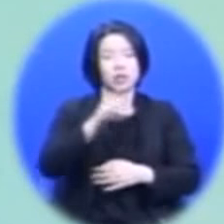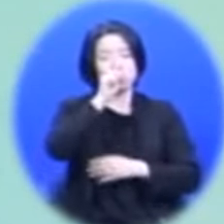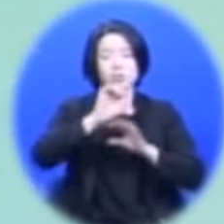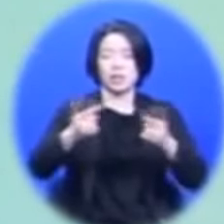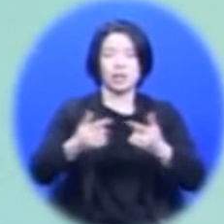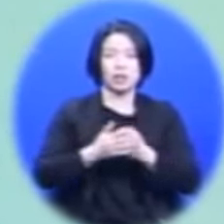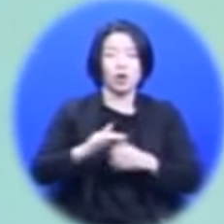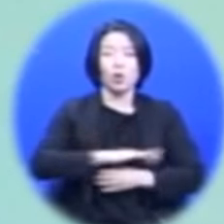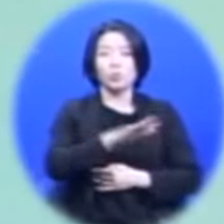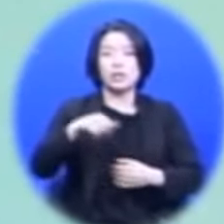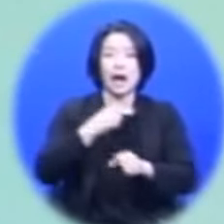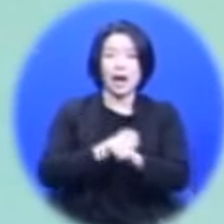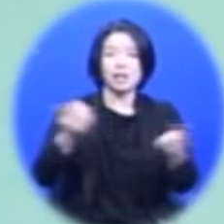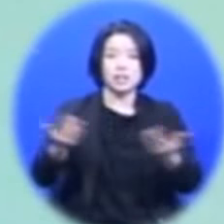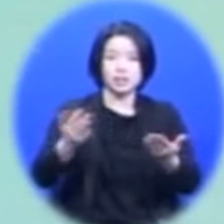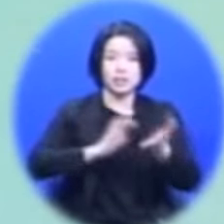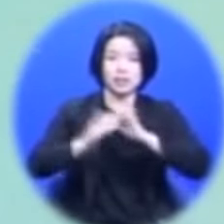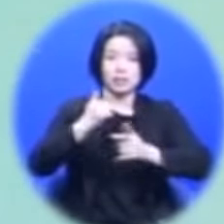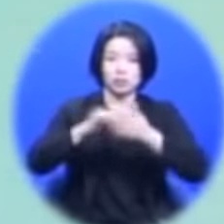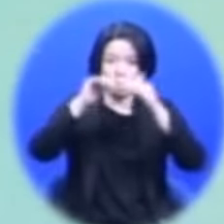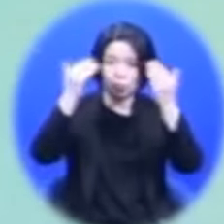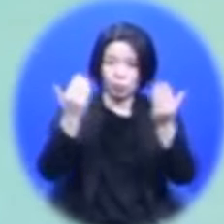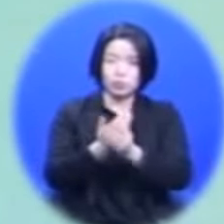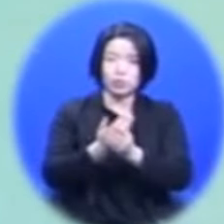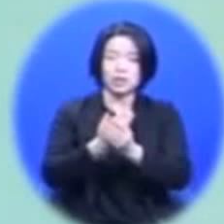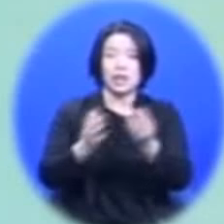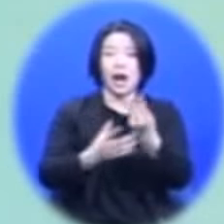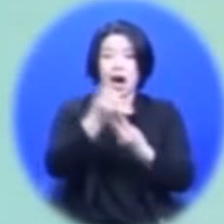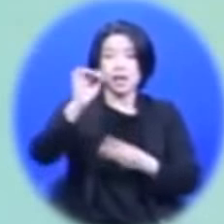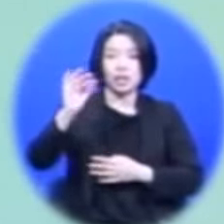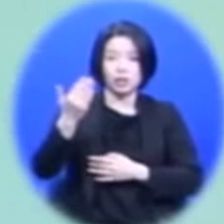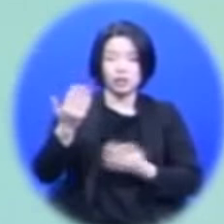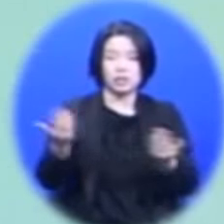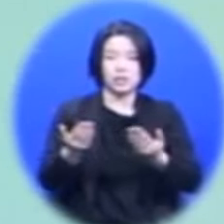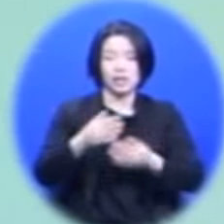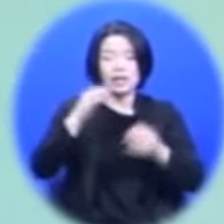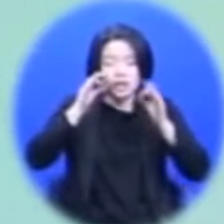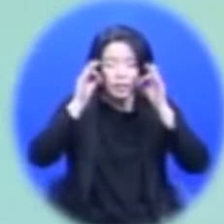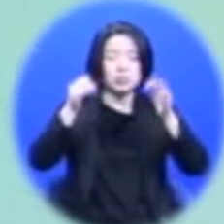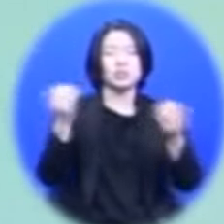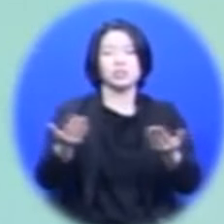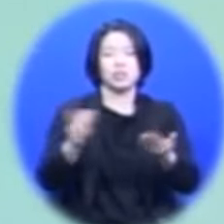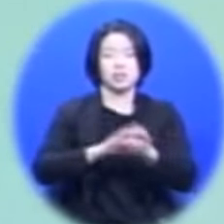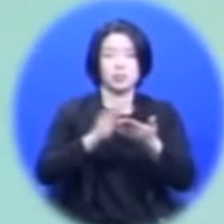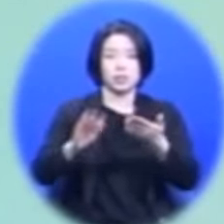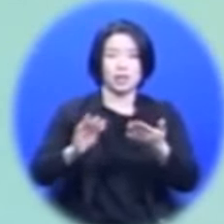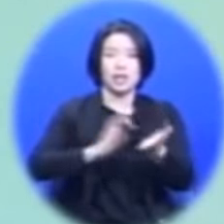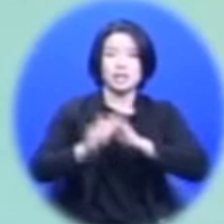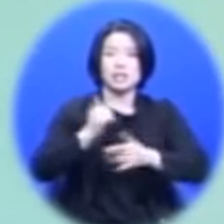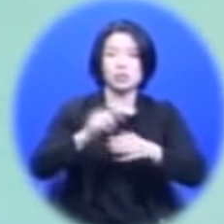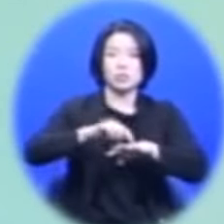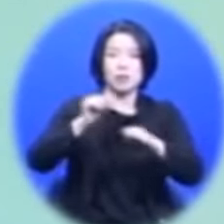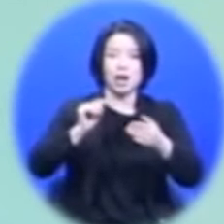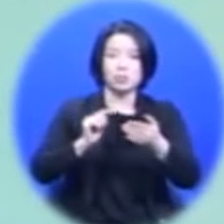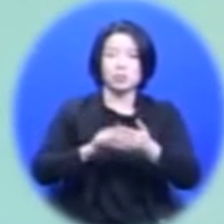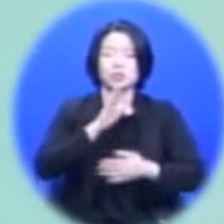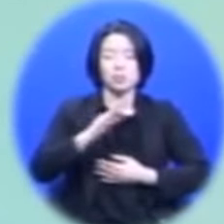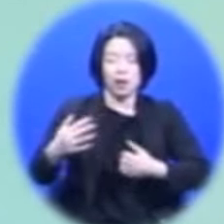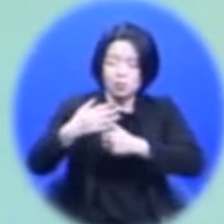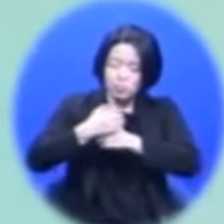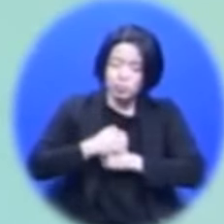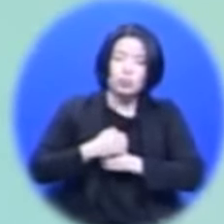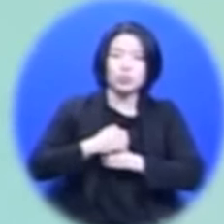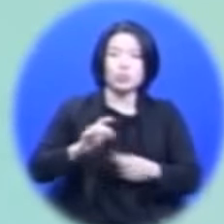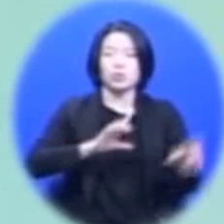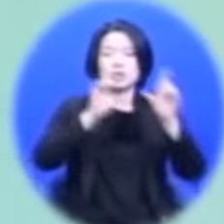우리가 할 일은 예수님과 온전히 하나가 되는 일을 힘쓰는 것. 예수님의 마음을 정말 품고 사는 자로 우리가